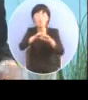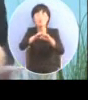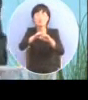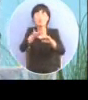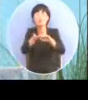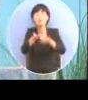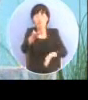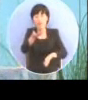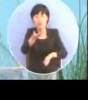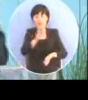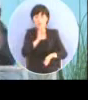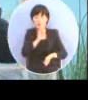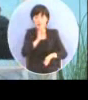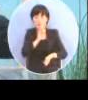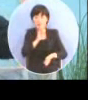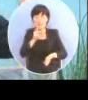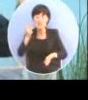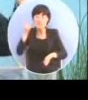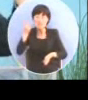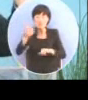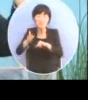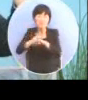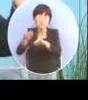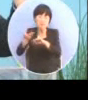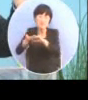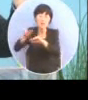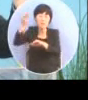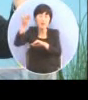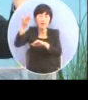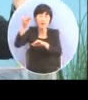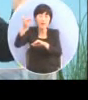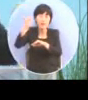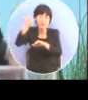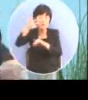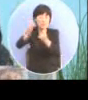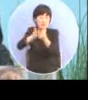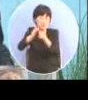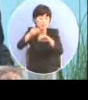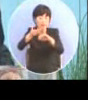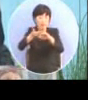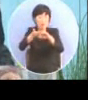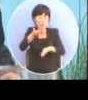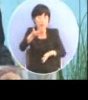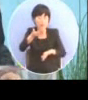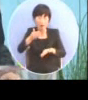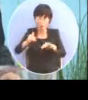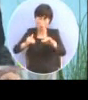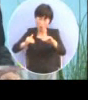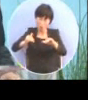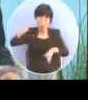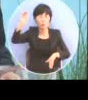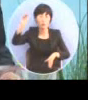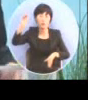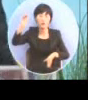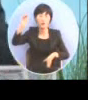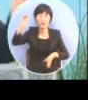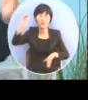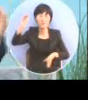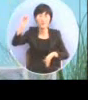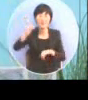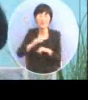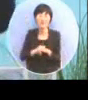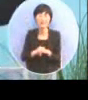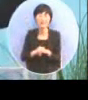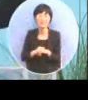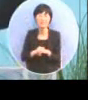hậu bối. 아무 차이 없는데 하늘 땅처럼 보여. 아, rõ ràng không có gì khác biệt nhưng mà trong đó thì nhìn có vẻ khác biệt một trời một vực.